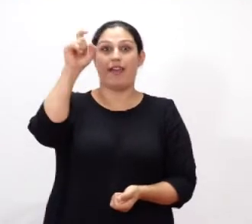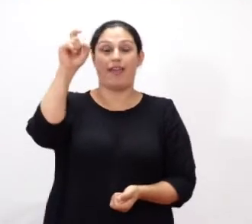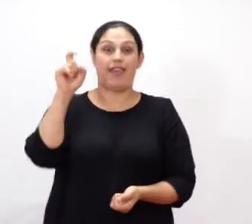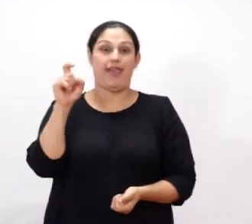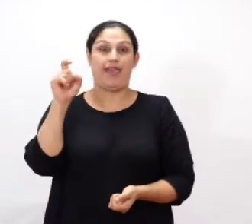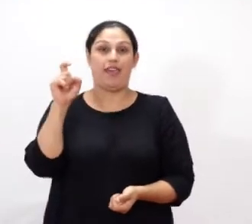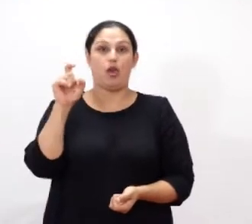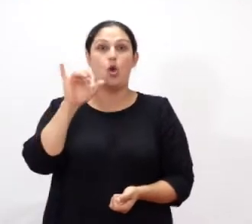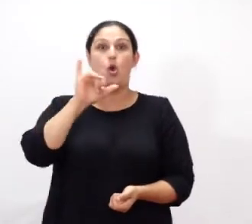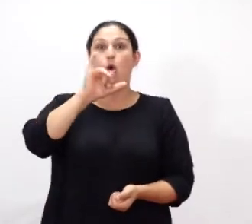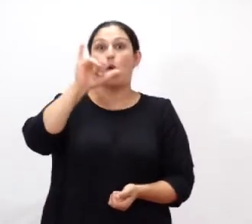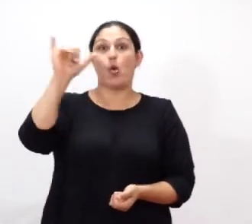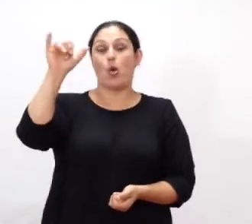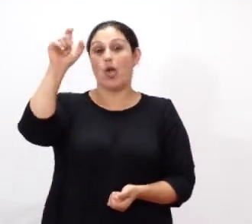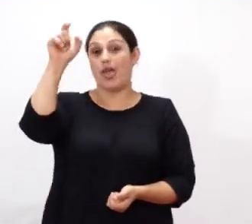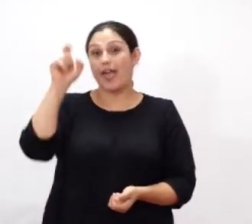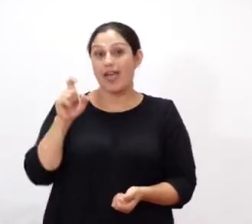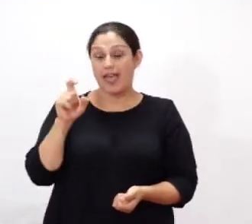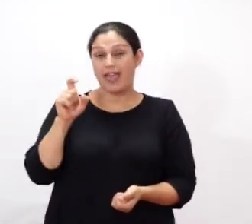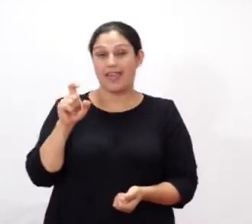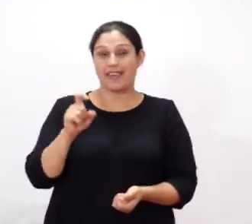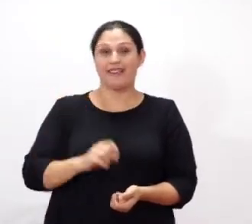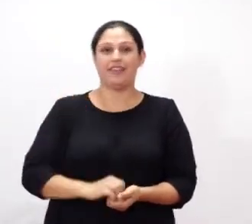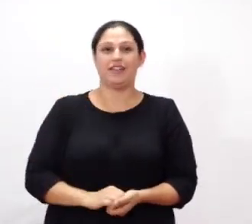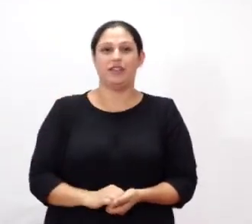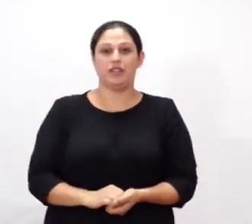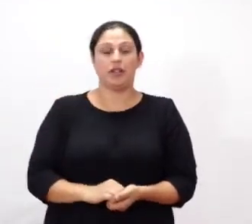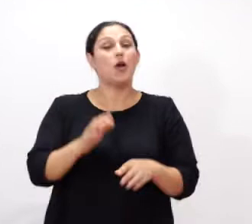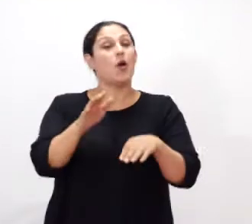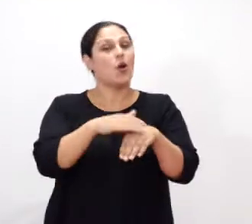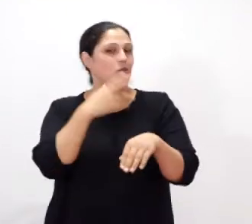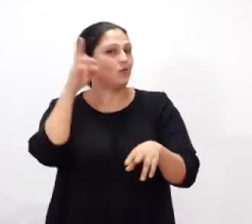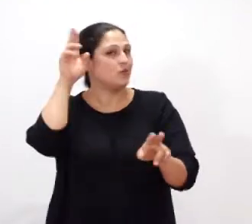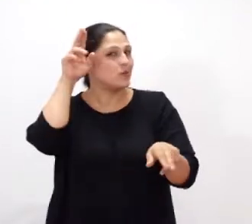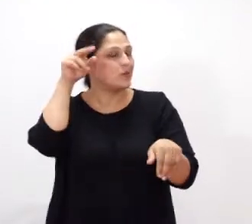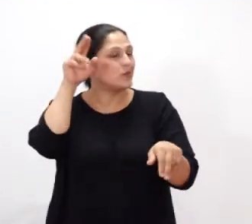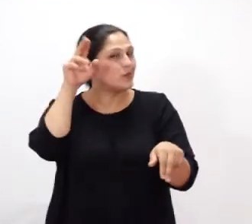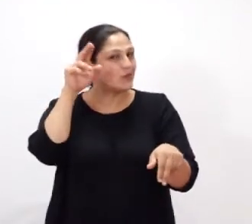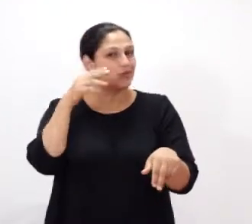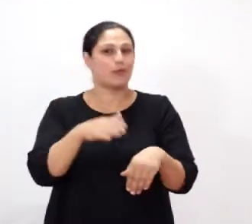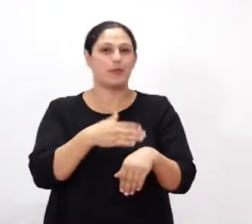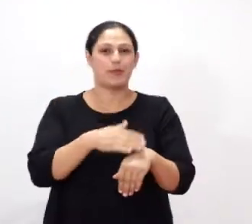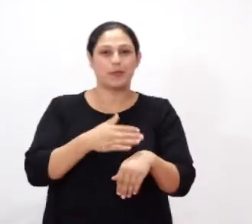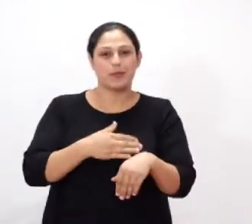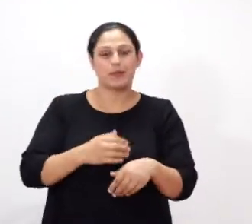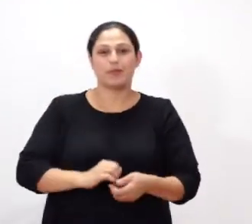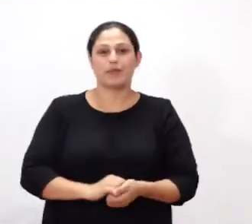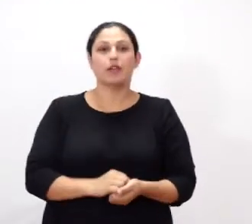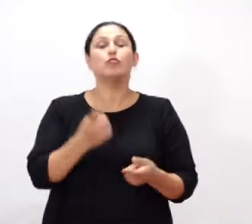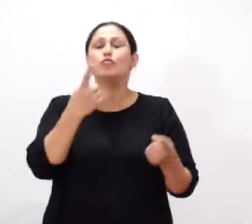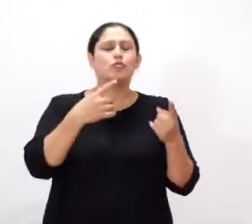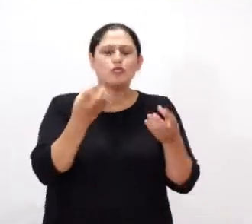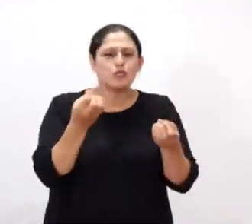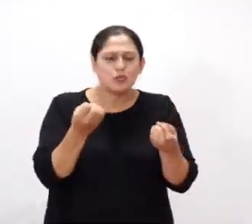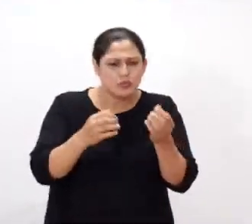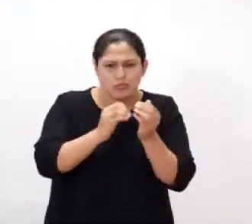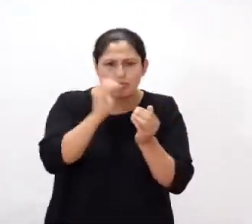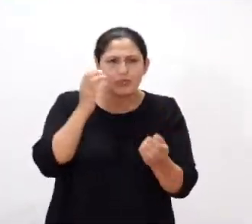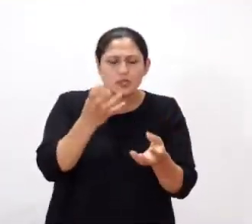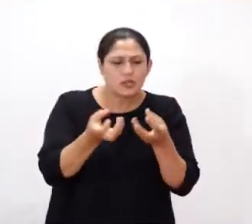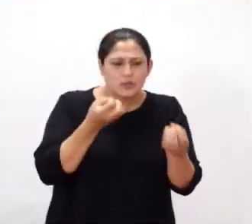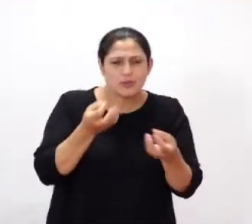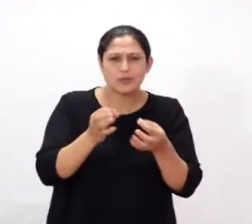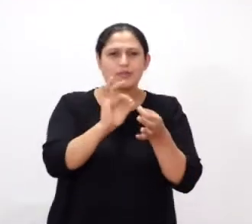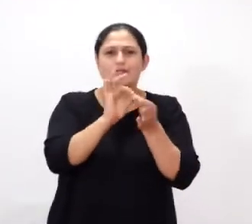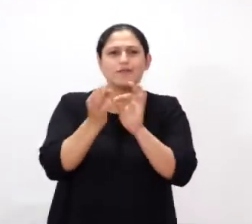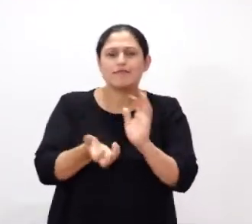ها حاضر آفرین زرگوشک خوش باز میبینی؟